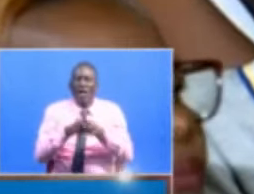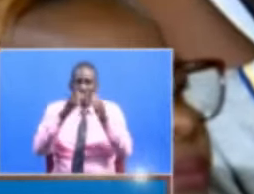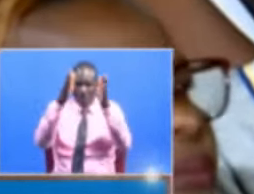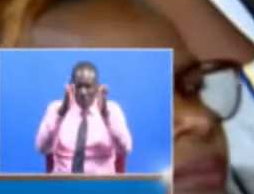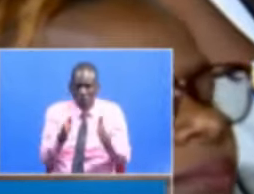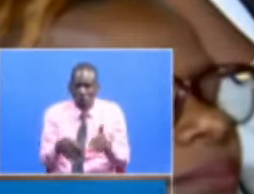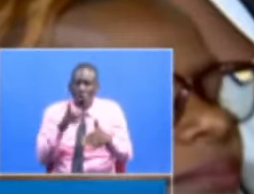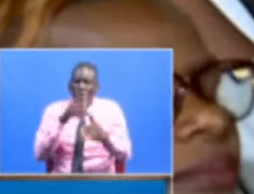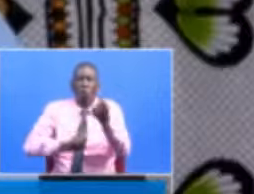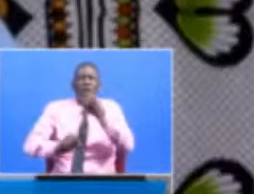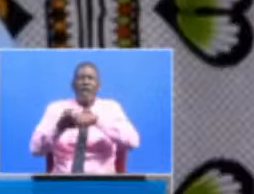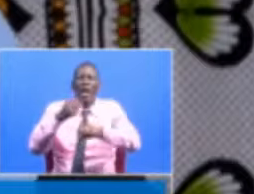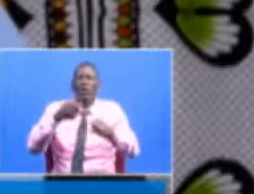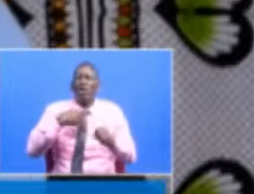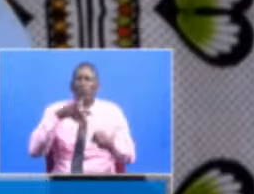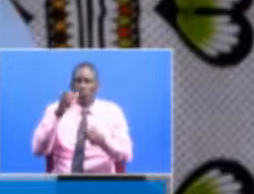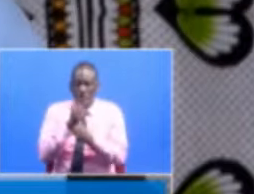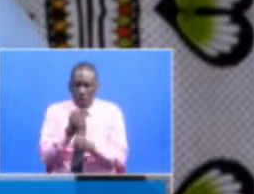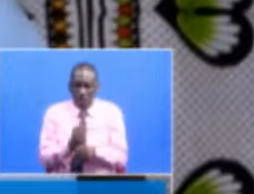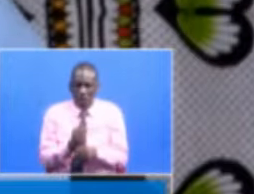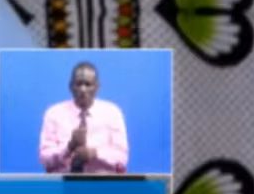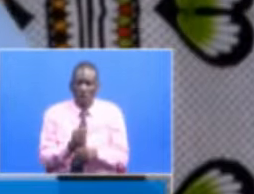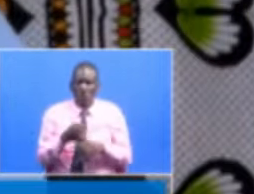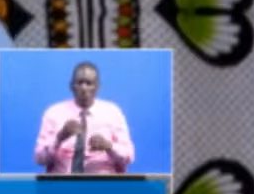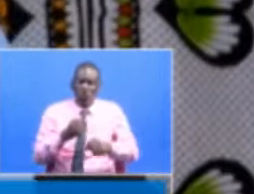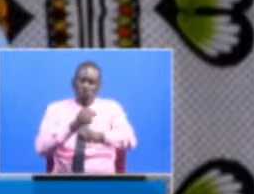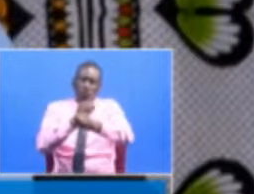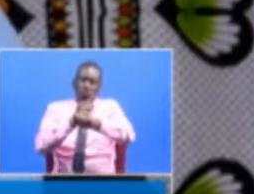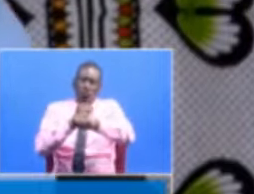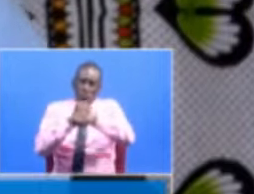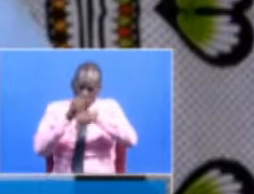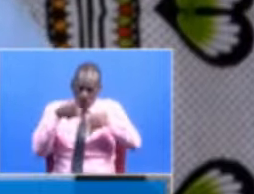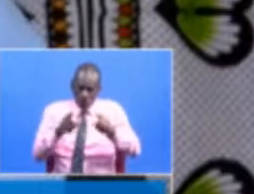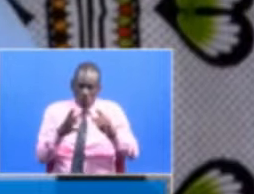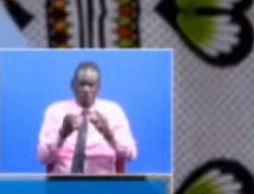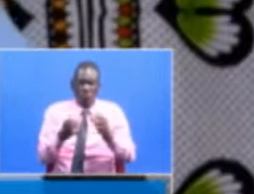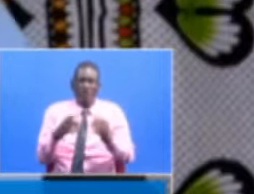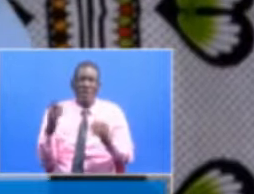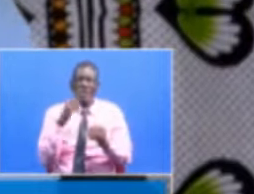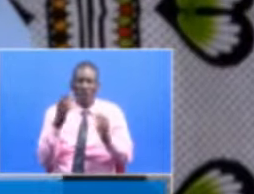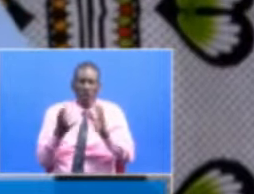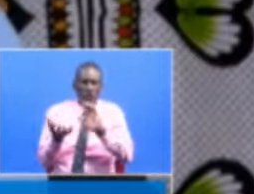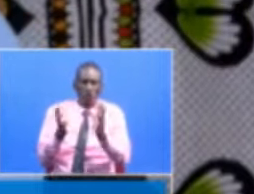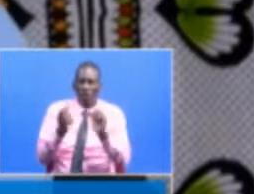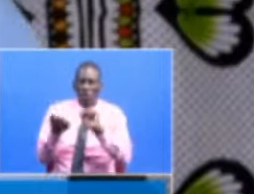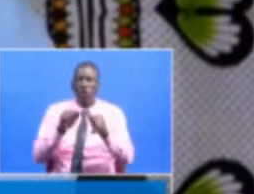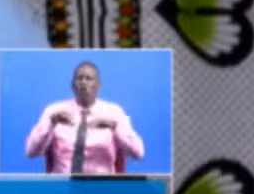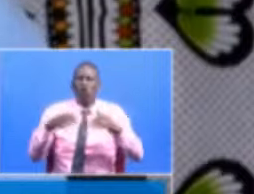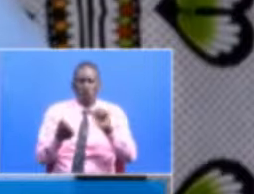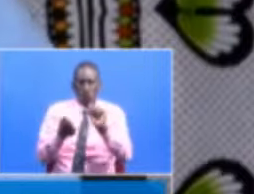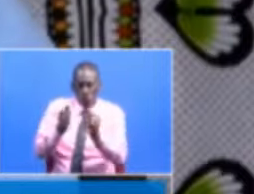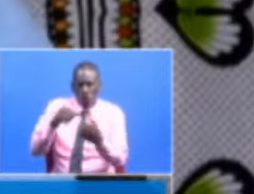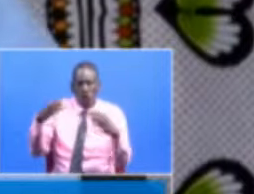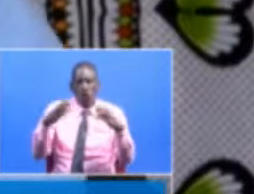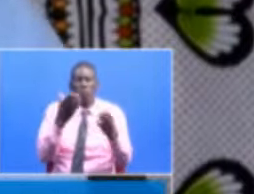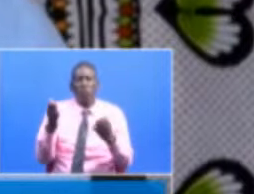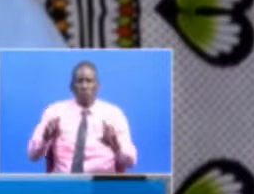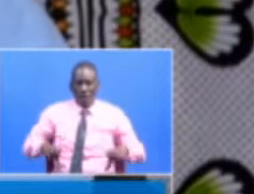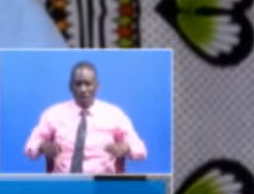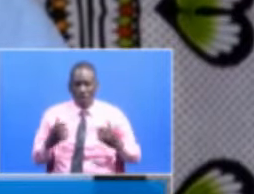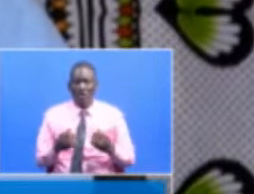hatua zipi ambazo umechukua kuweza kujikinga na makali ya mabadiliko ya tabia nchi ama kuweza kubadilisha community ambayo unaishi?